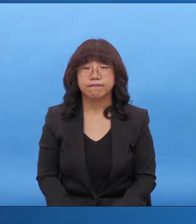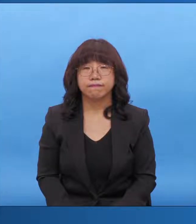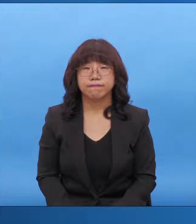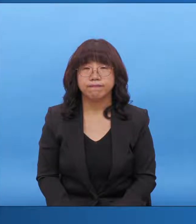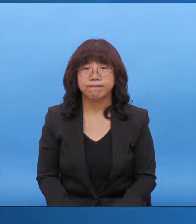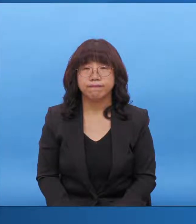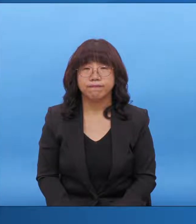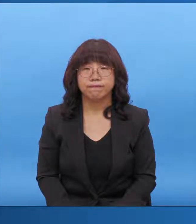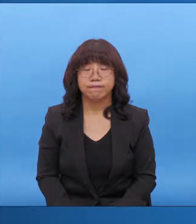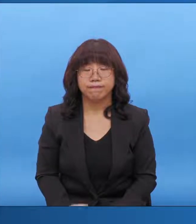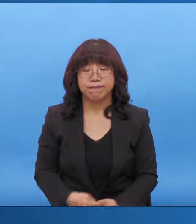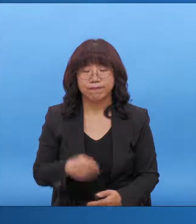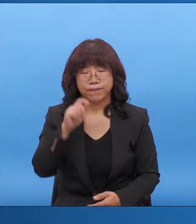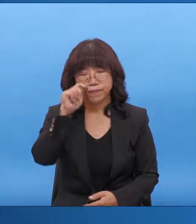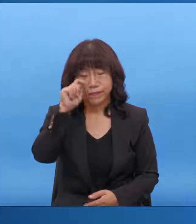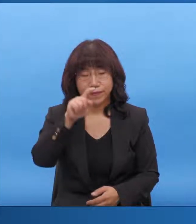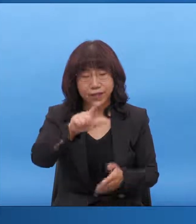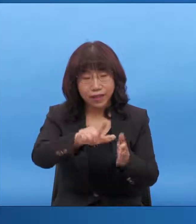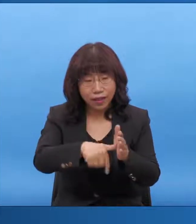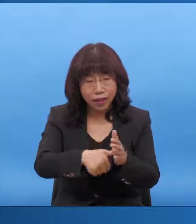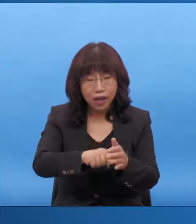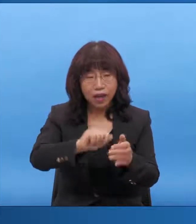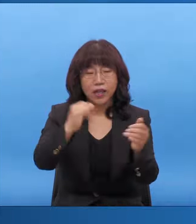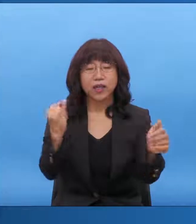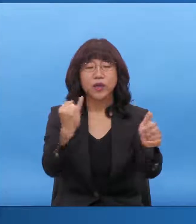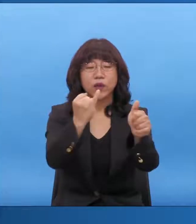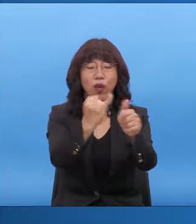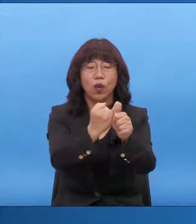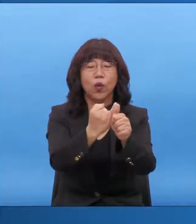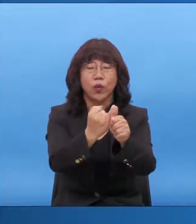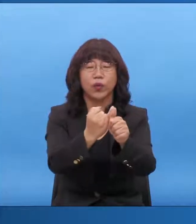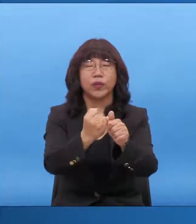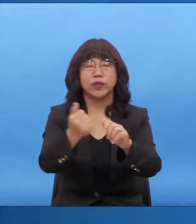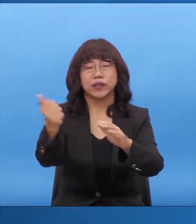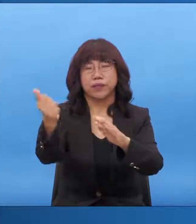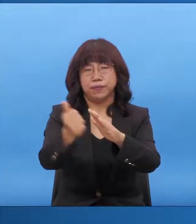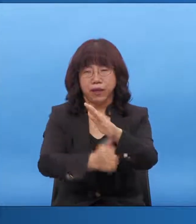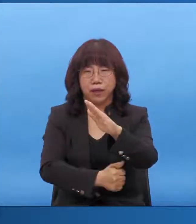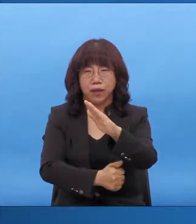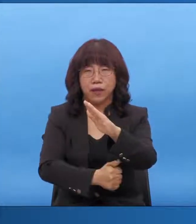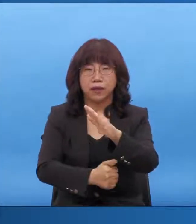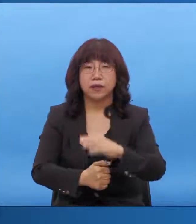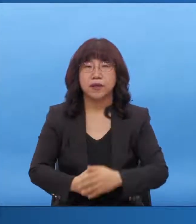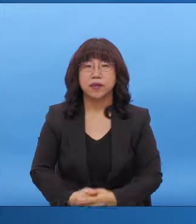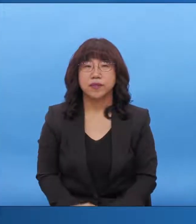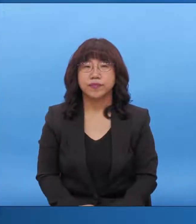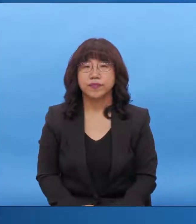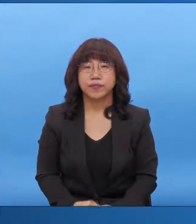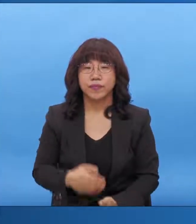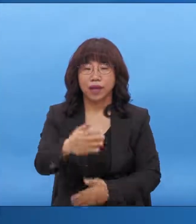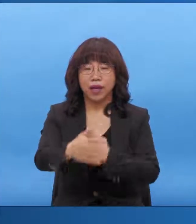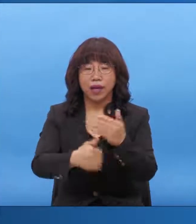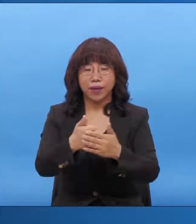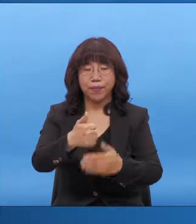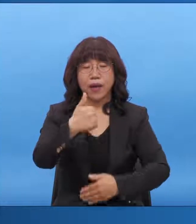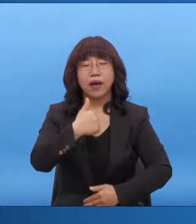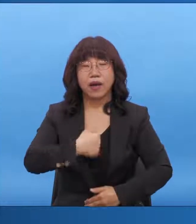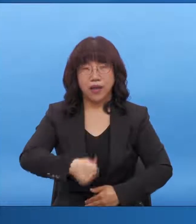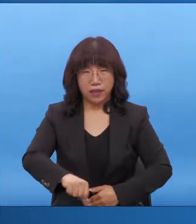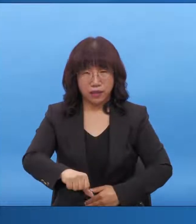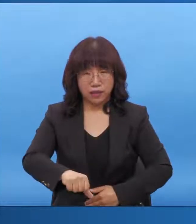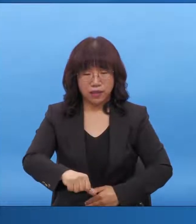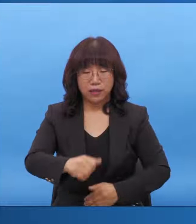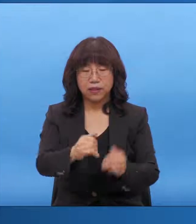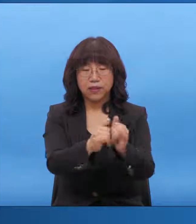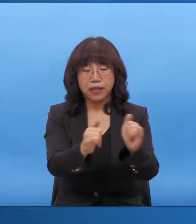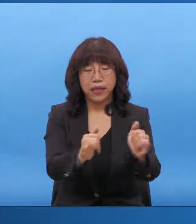결혼에 대한 실패가 나오죠. And of course, at that time, there was failure. Marriage began. 하나님의 아들들이 사람의 딸과 결혼할 때 이